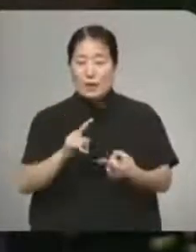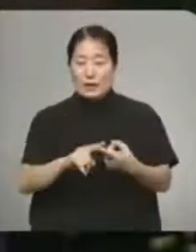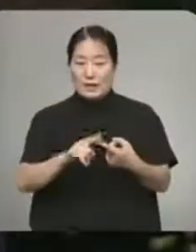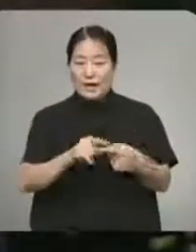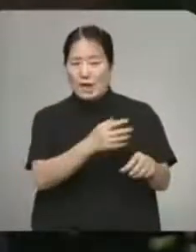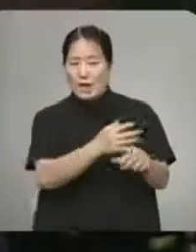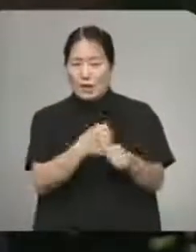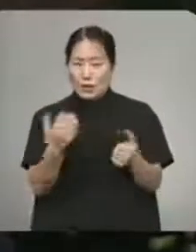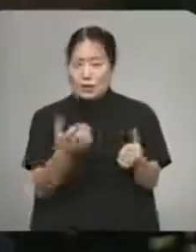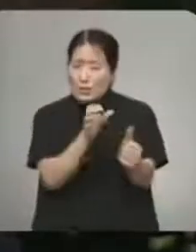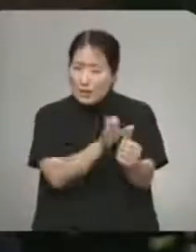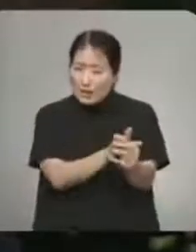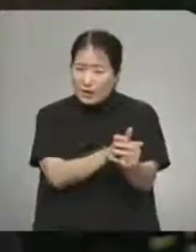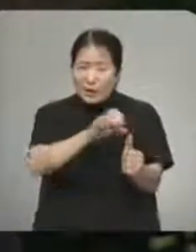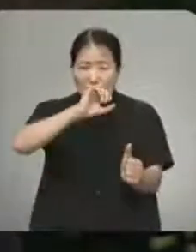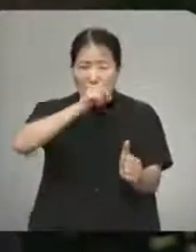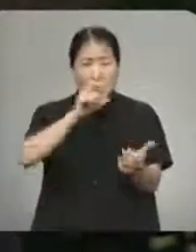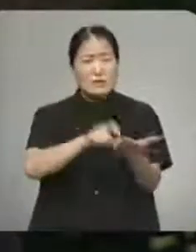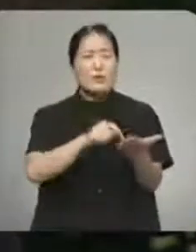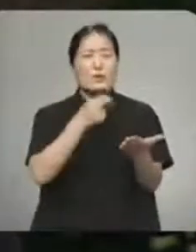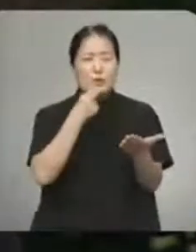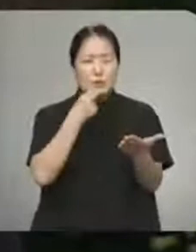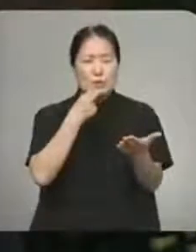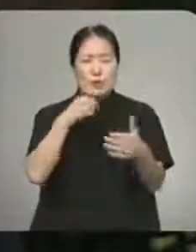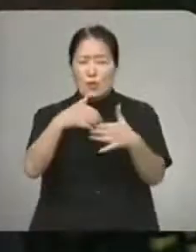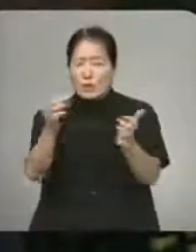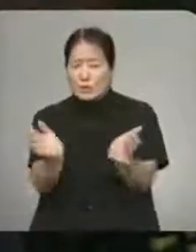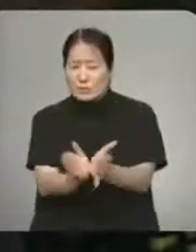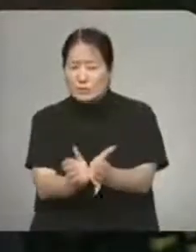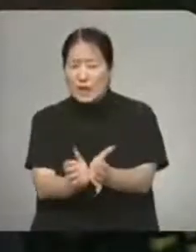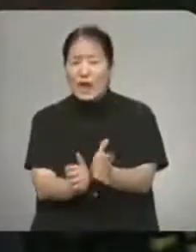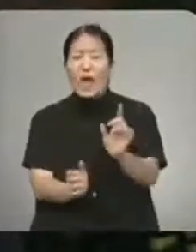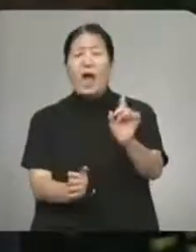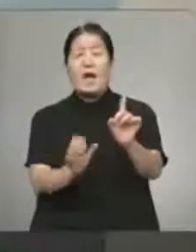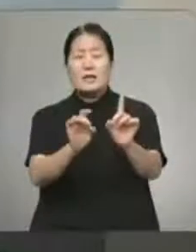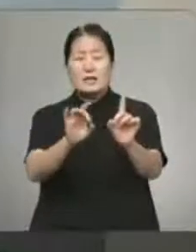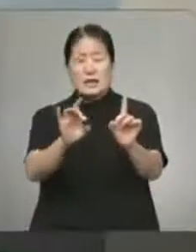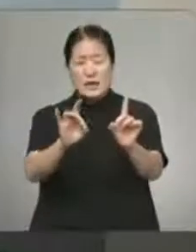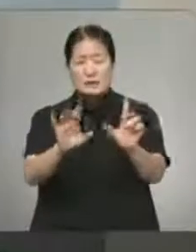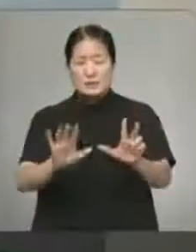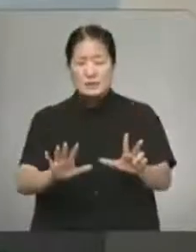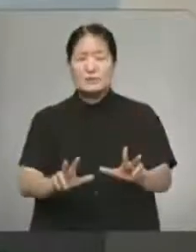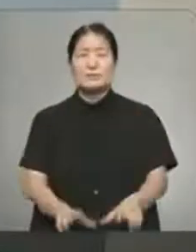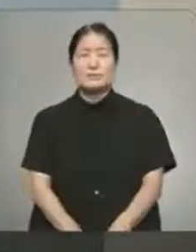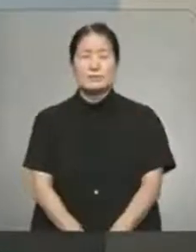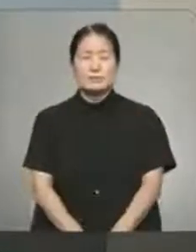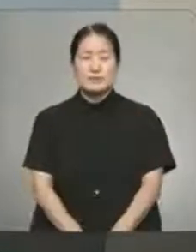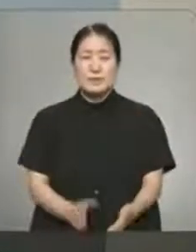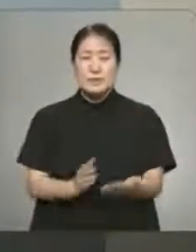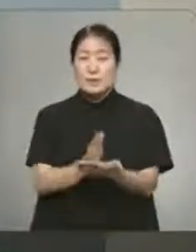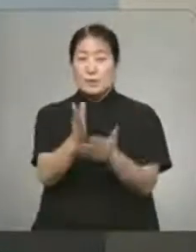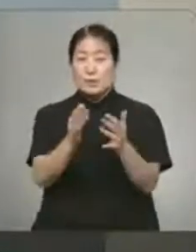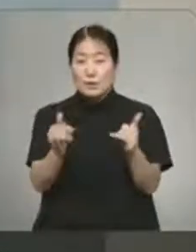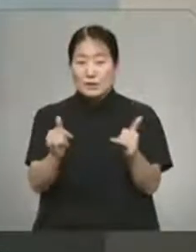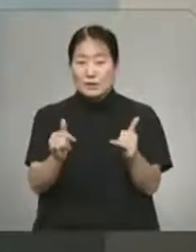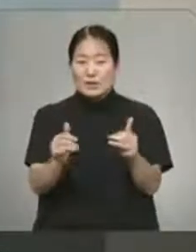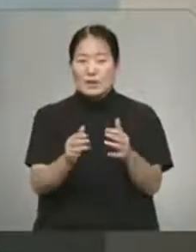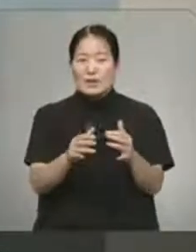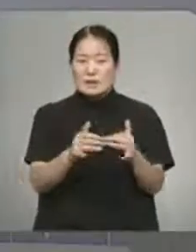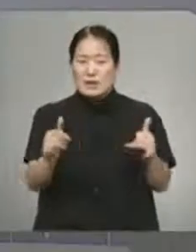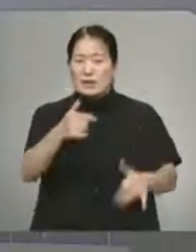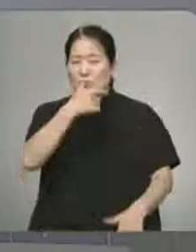도 담겨있지 않고 또한 tf 팀도 팀장 1명 으로 구성되었다 가 전문가들은 적은 인력과